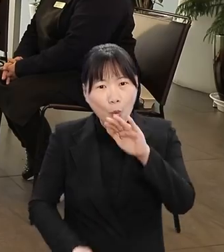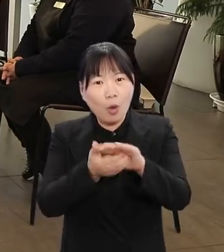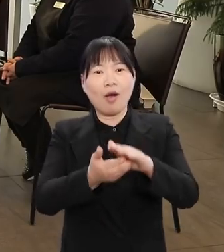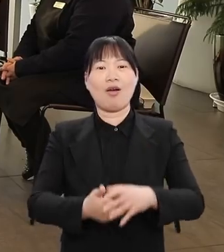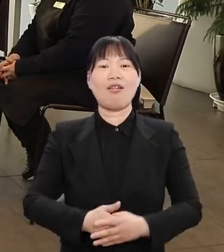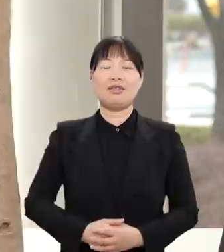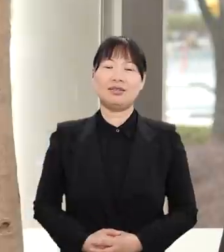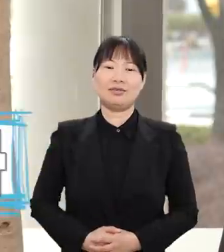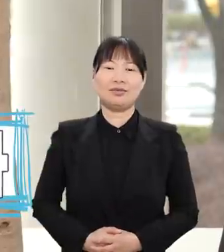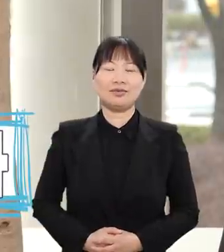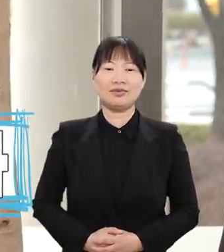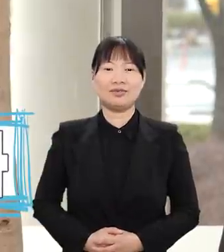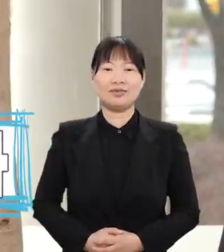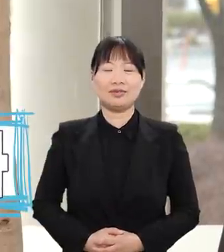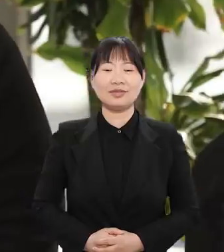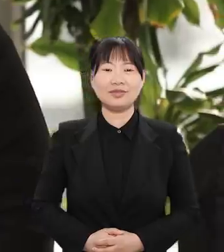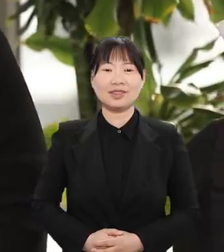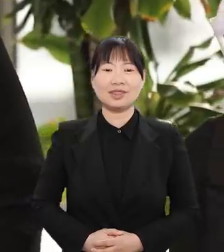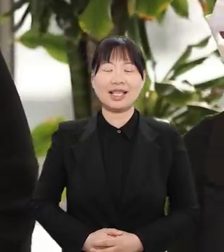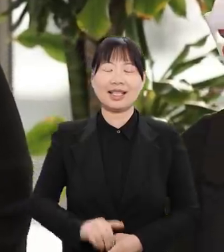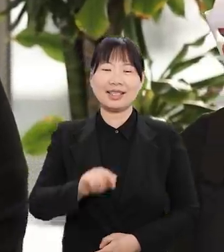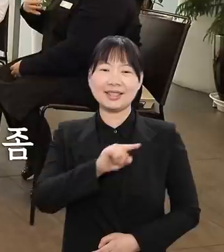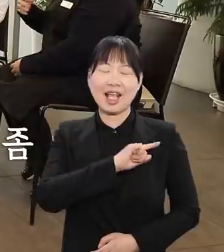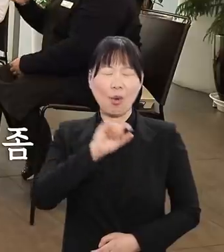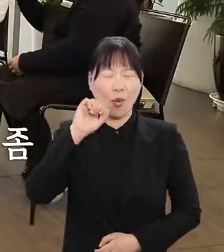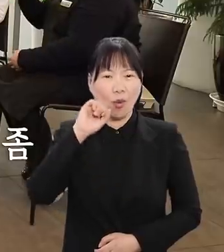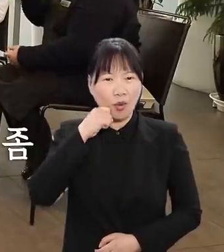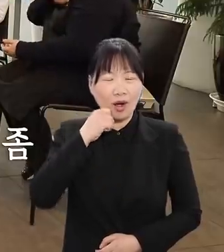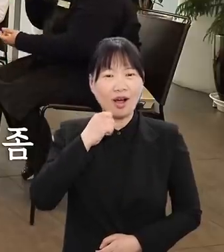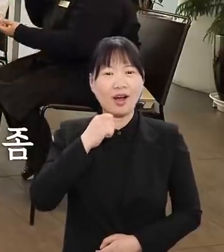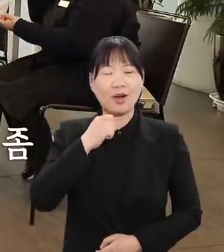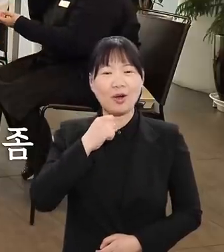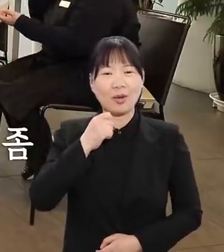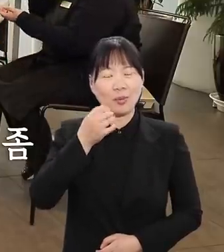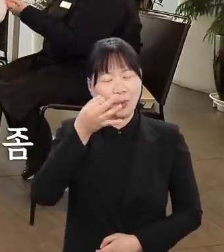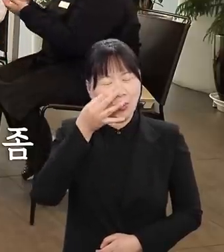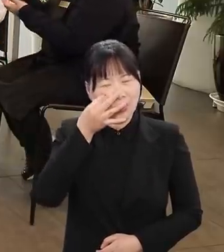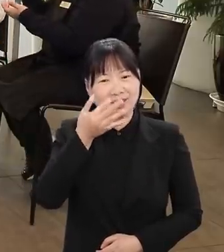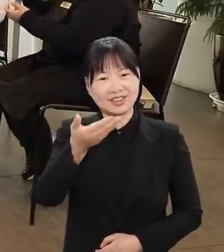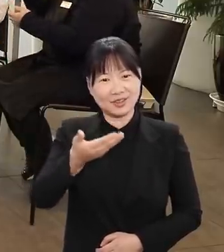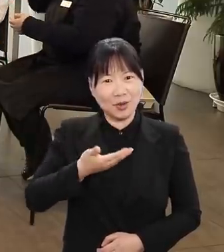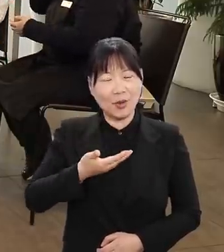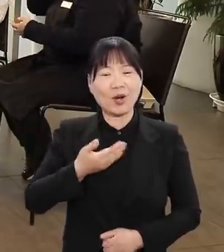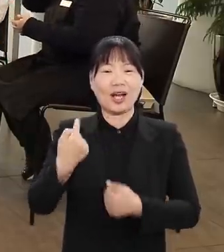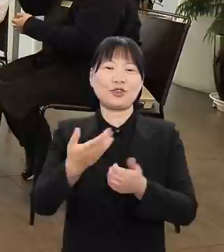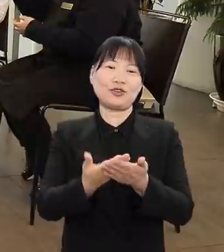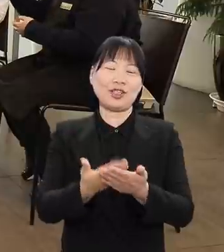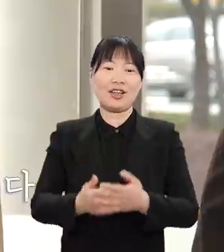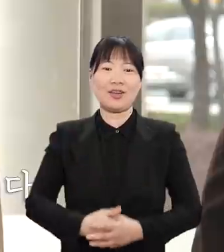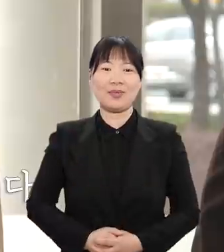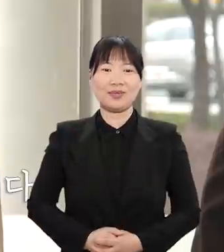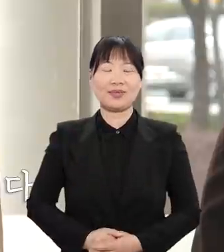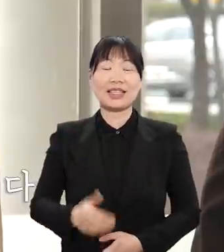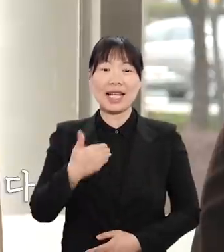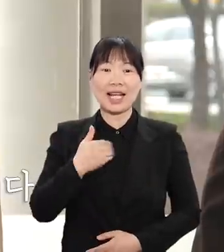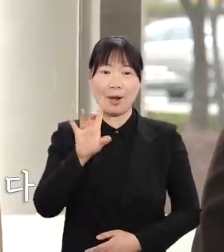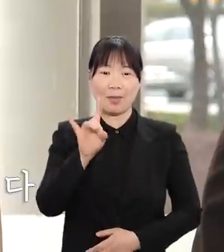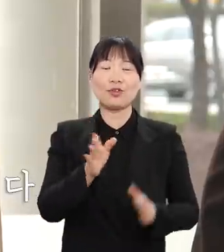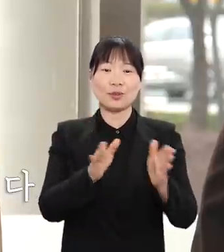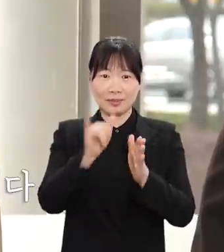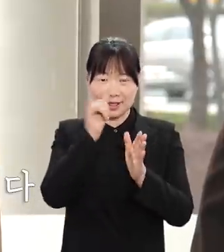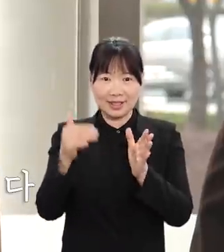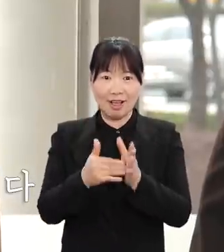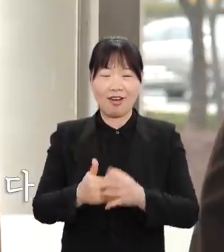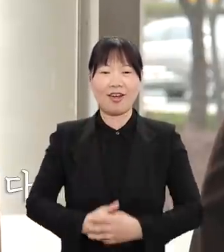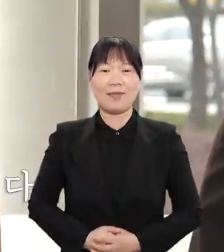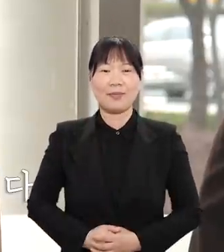기가 막히네 진짜. 저희가 할 수 있는 것 중에 제일 어려워 보이는 거를 좀 알려주시면 안 될까요? 맞아, 있어 보이고 제일 맞아요. 쉽고 그런 거를 제가 한번